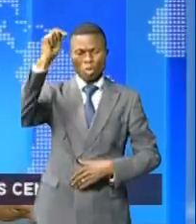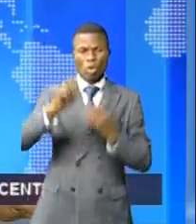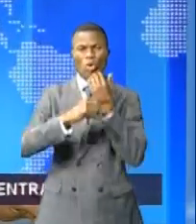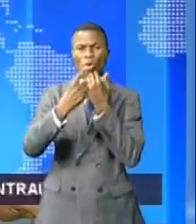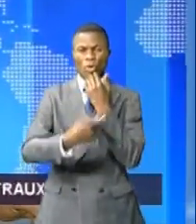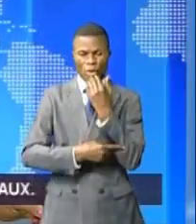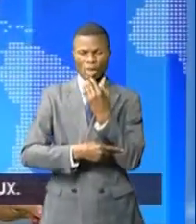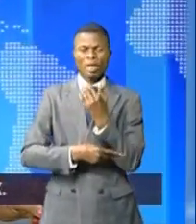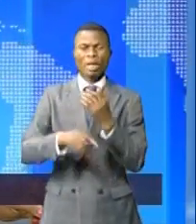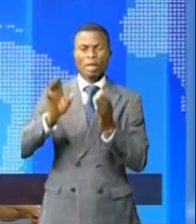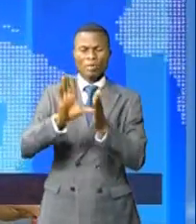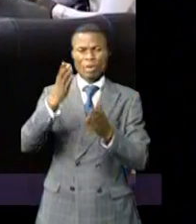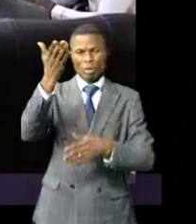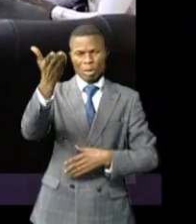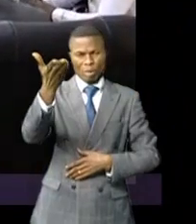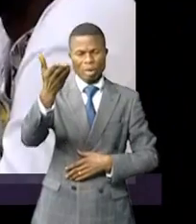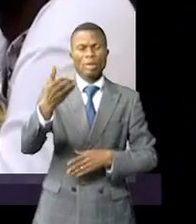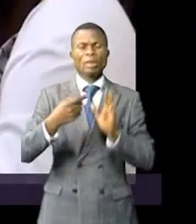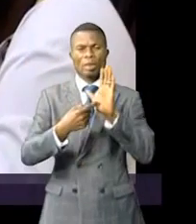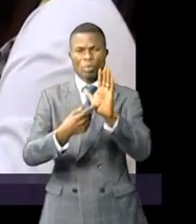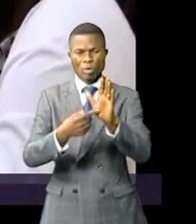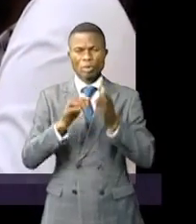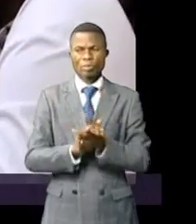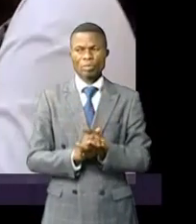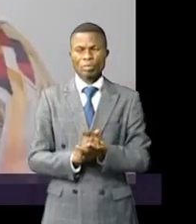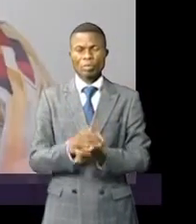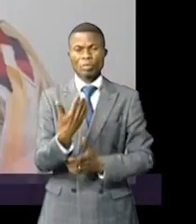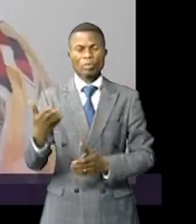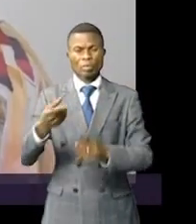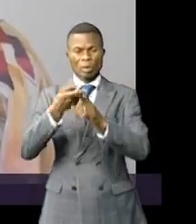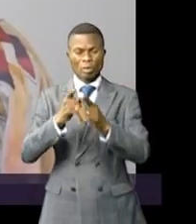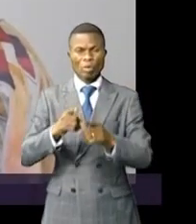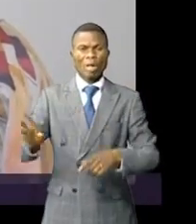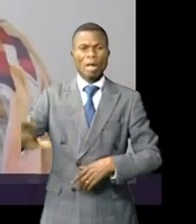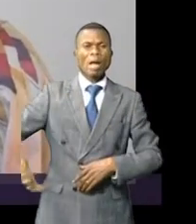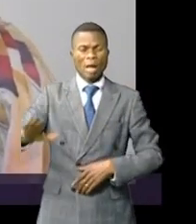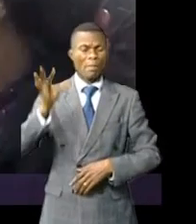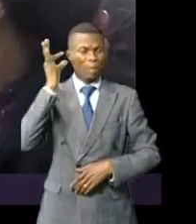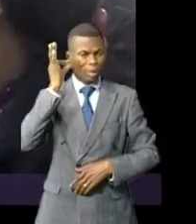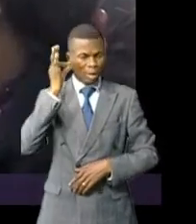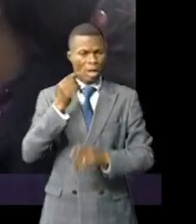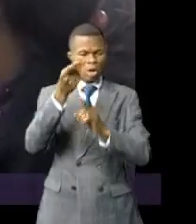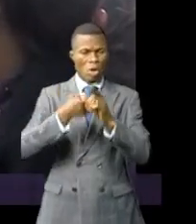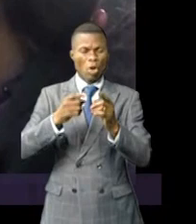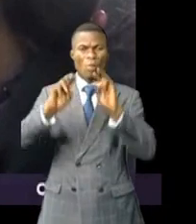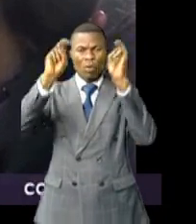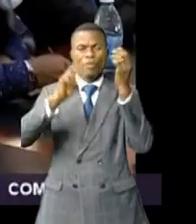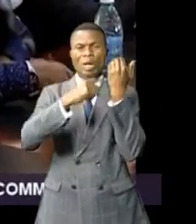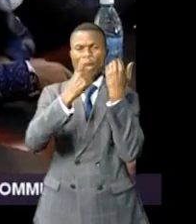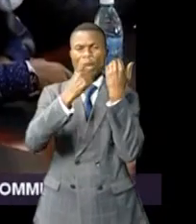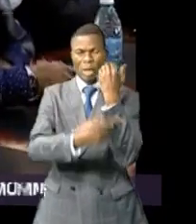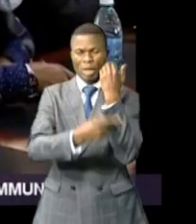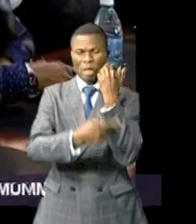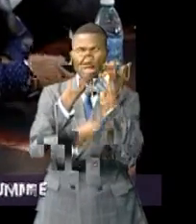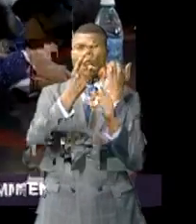comme le témoignent ces reportages. L'exposition des produits commerciaux en provenance du Kenya va être réalisée à Goma au mois d'octobre 2021. Cela dans le cadre